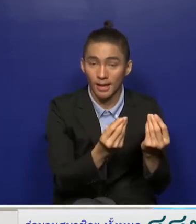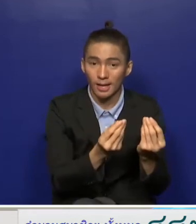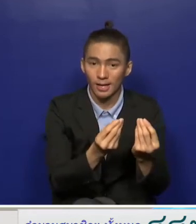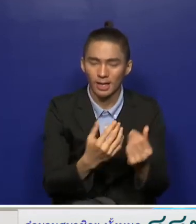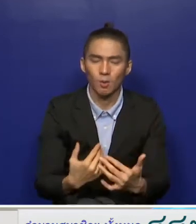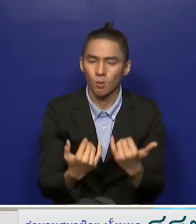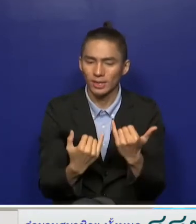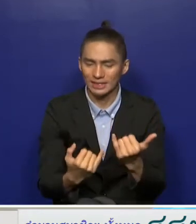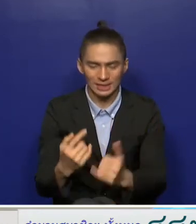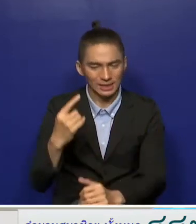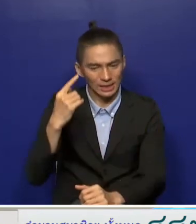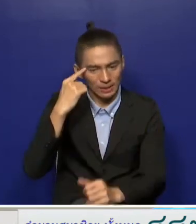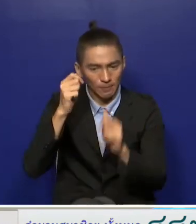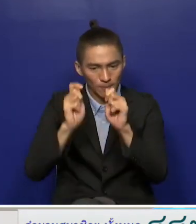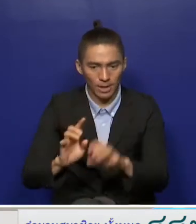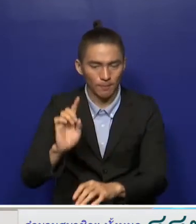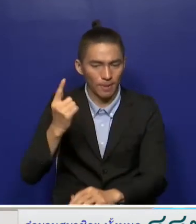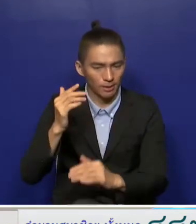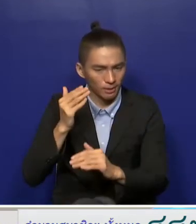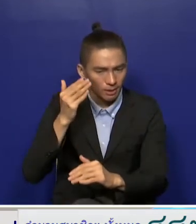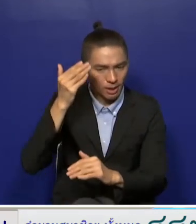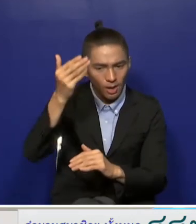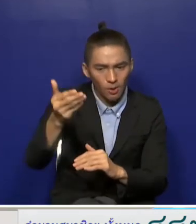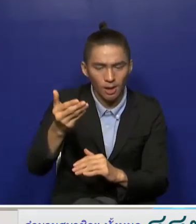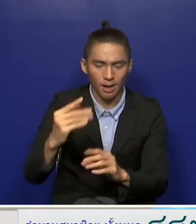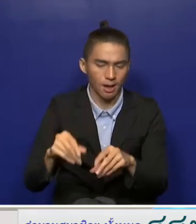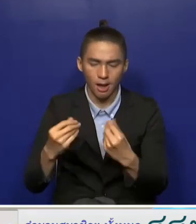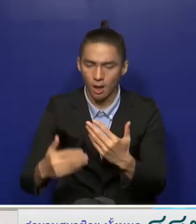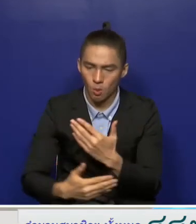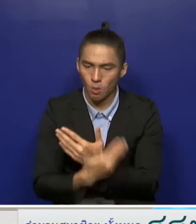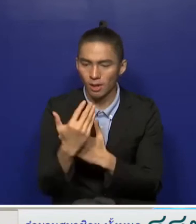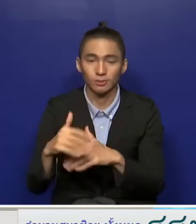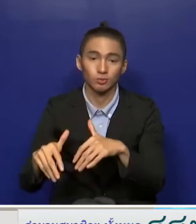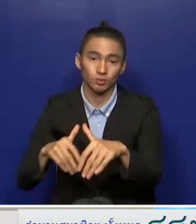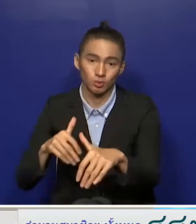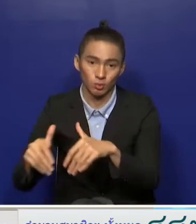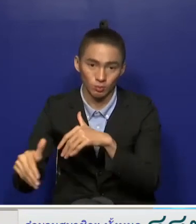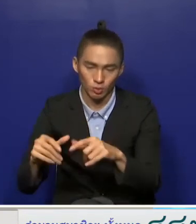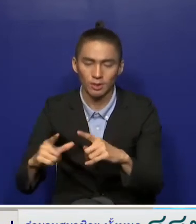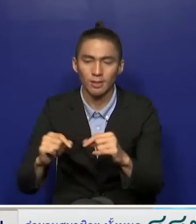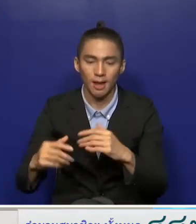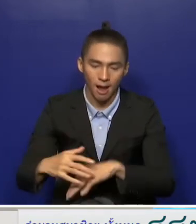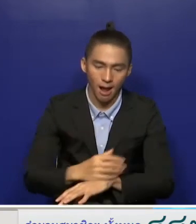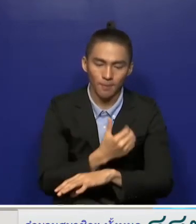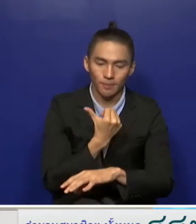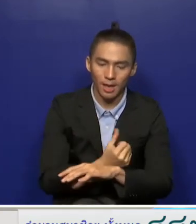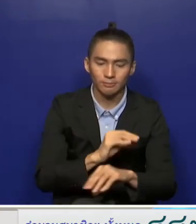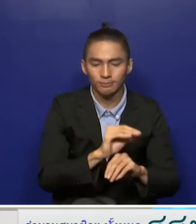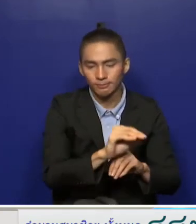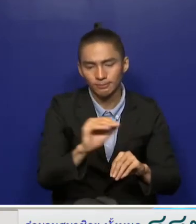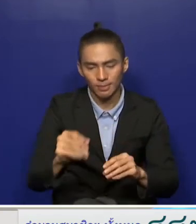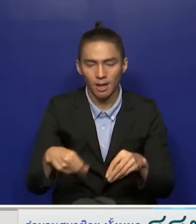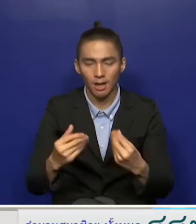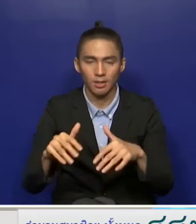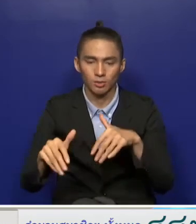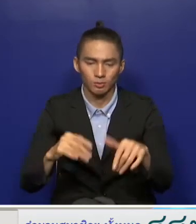องของการเก้าหน้าในเรื่ของการให้โอกาพี่นประชาชน ในเรื่องของการกระจายอำนาจผมเหด้วยเป็อย่างง่ง